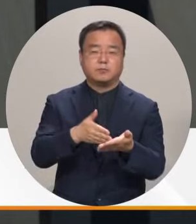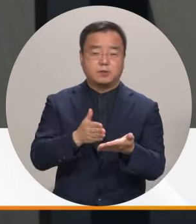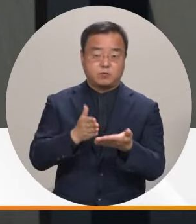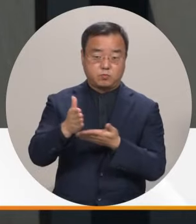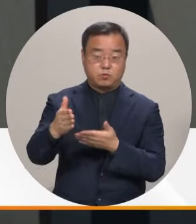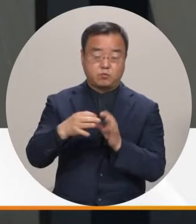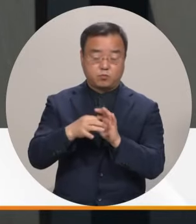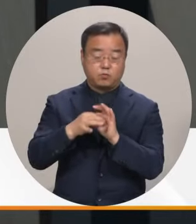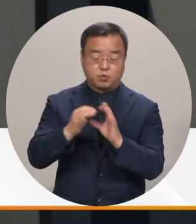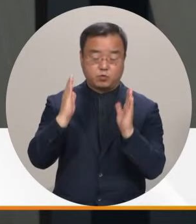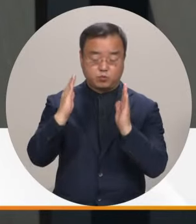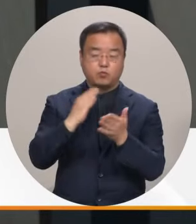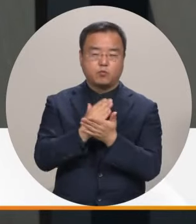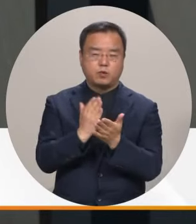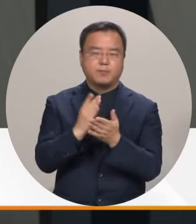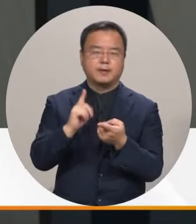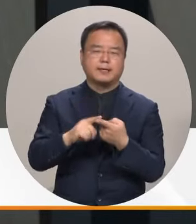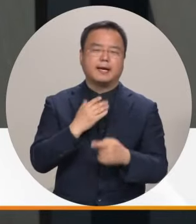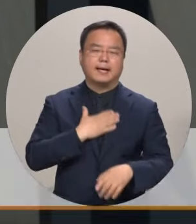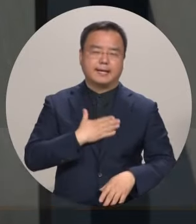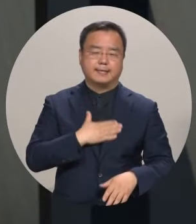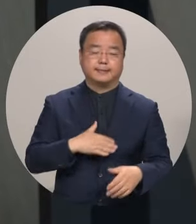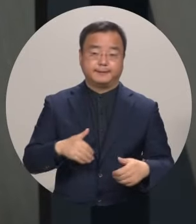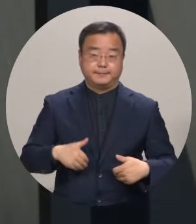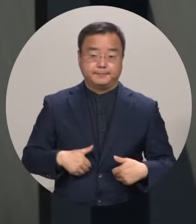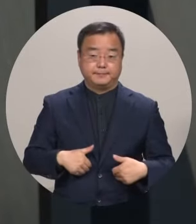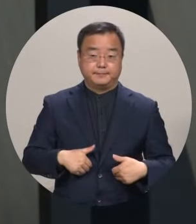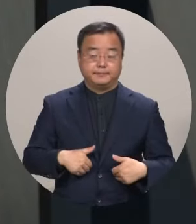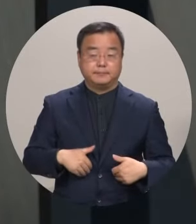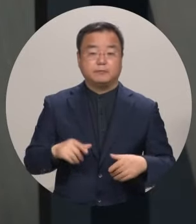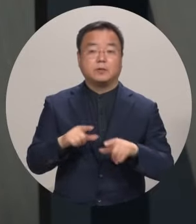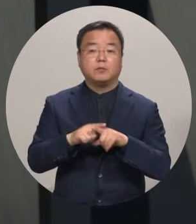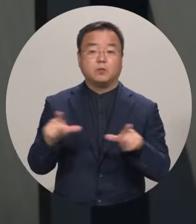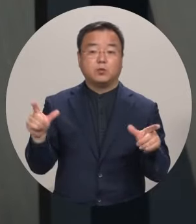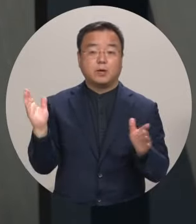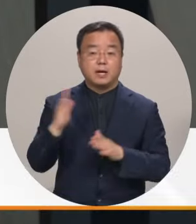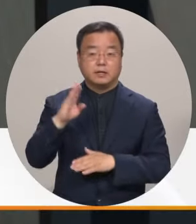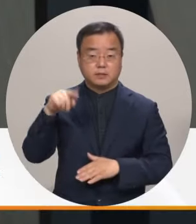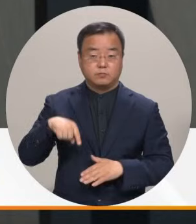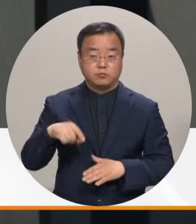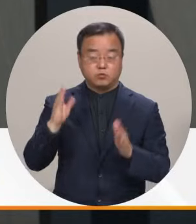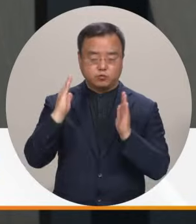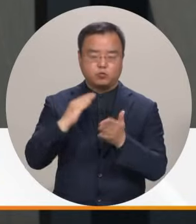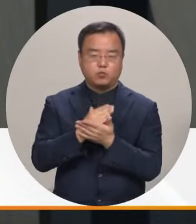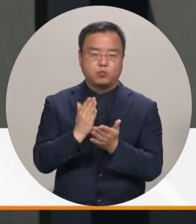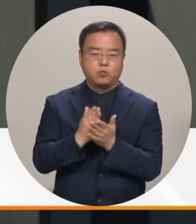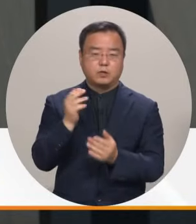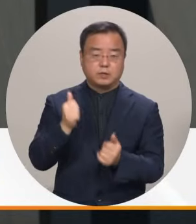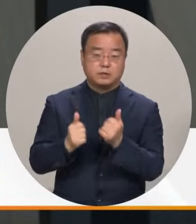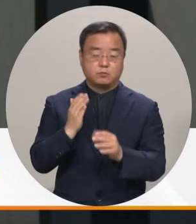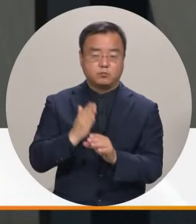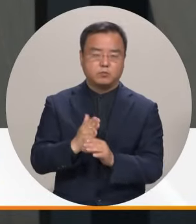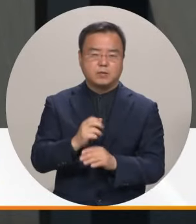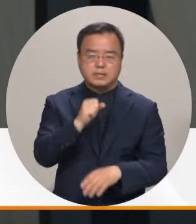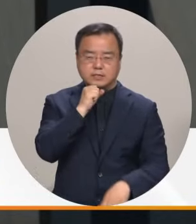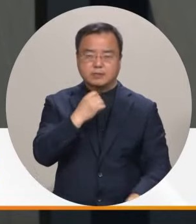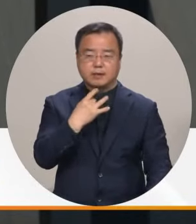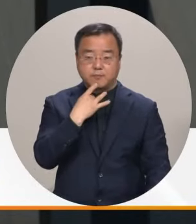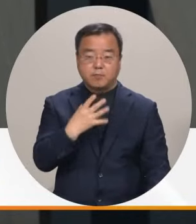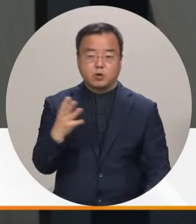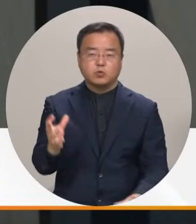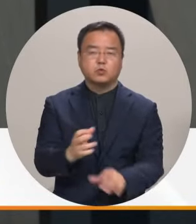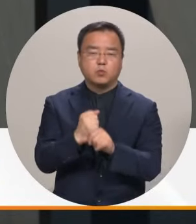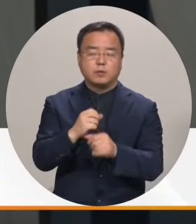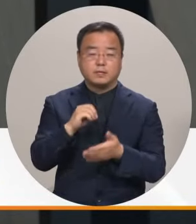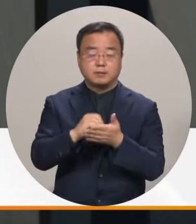교과목에 대해서 조금 알아볼 필요가 있습니다 보통 학생부 교과 전형에서는 성적만 산출이 되고 종합전형은